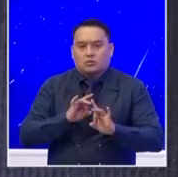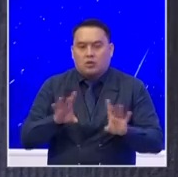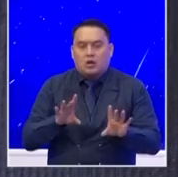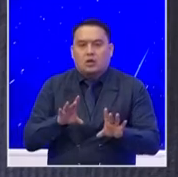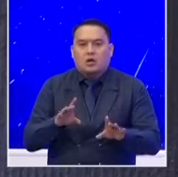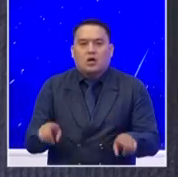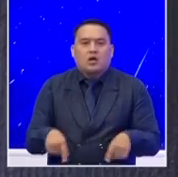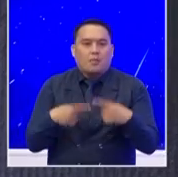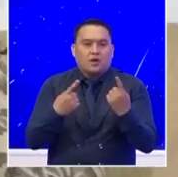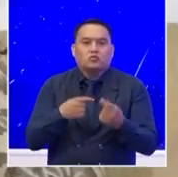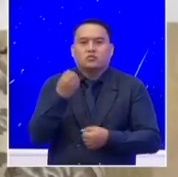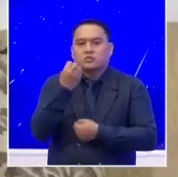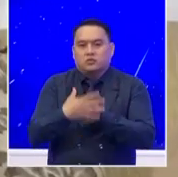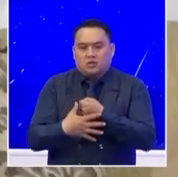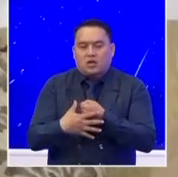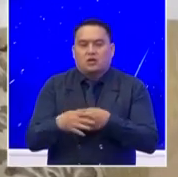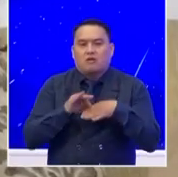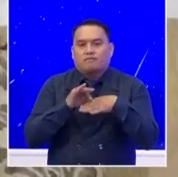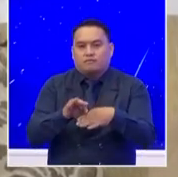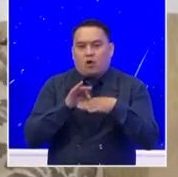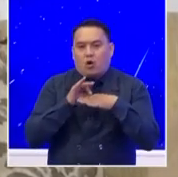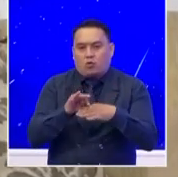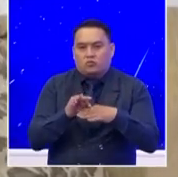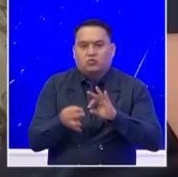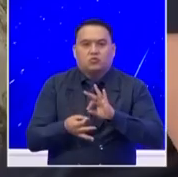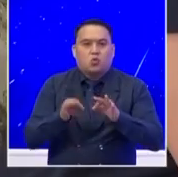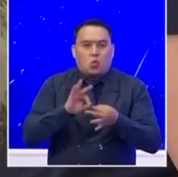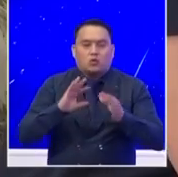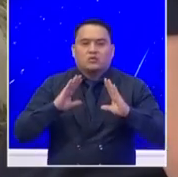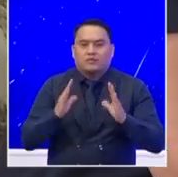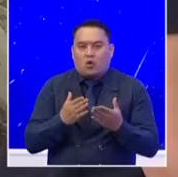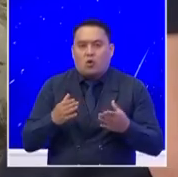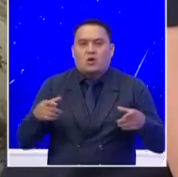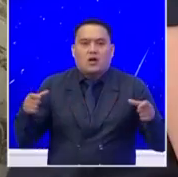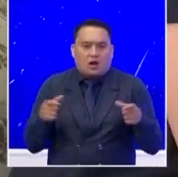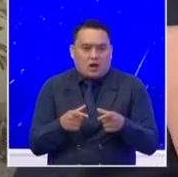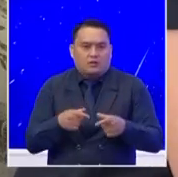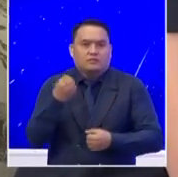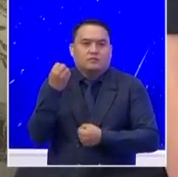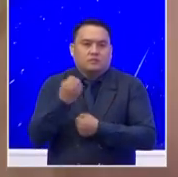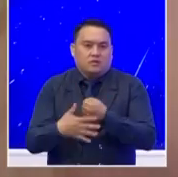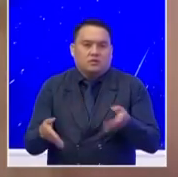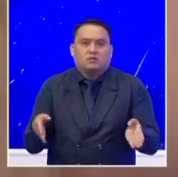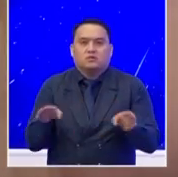ее в реабилитационный центр в райцентре. Однако на фоне сложившейся ситуации и карантинных мер центр